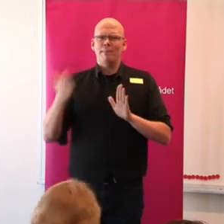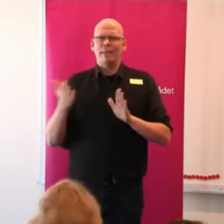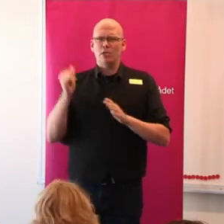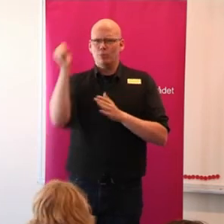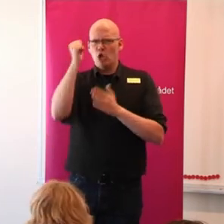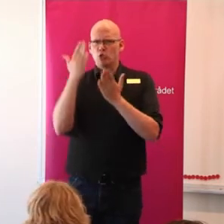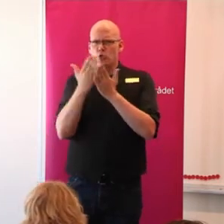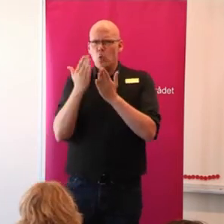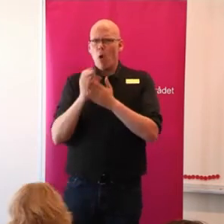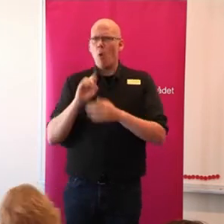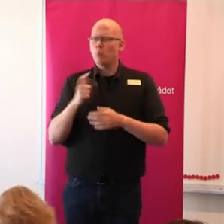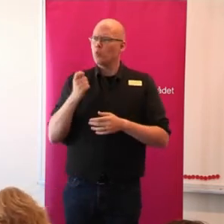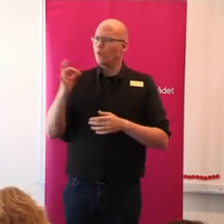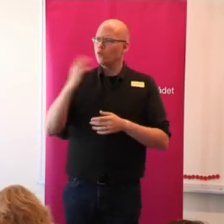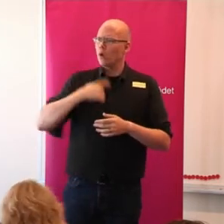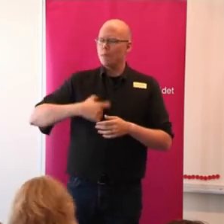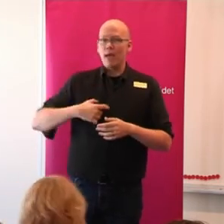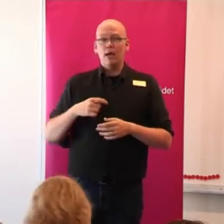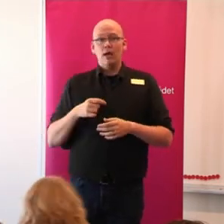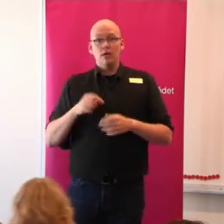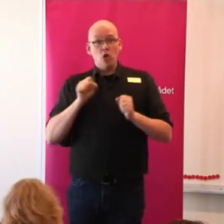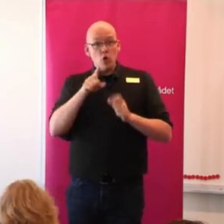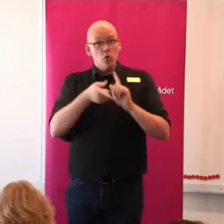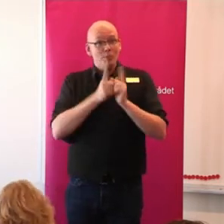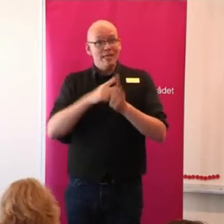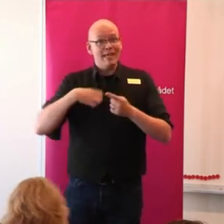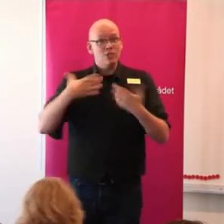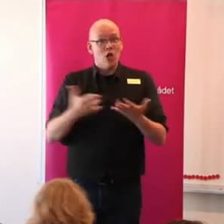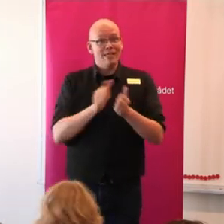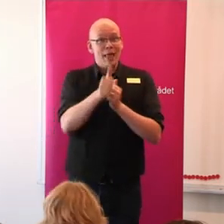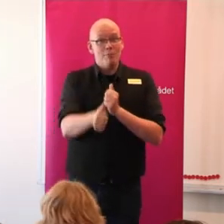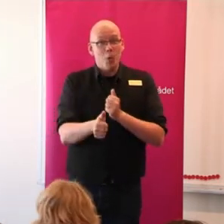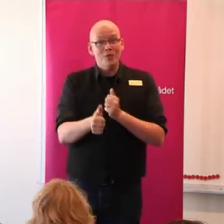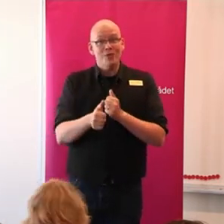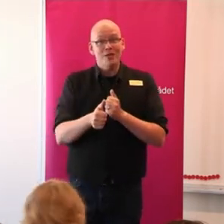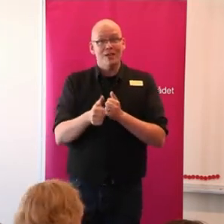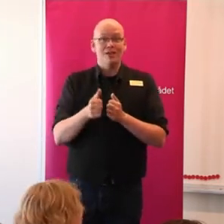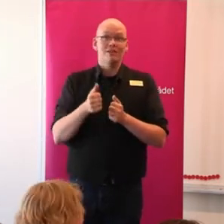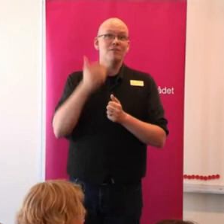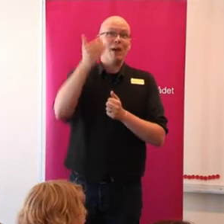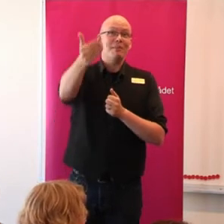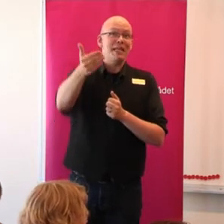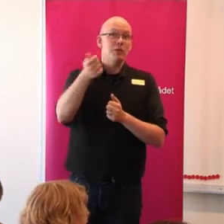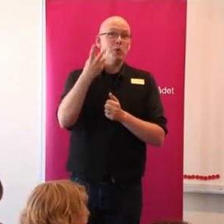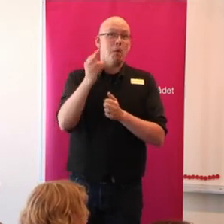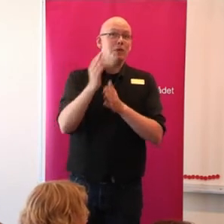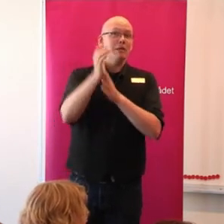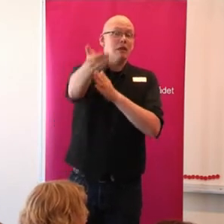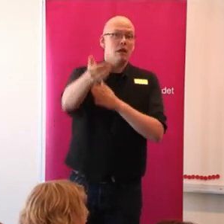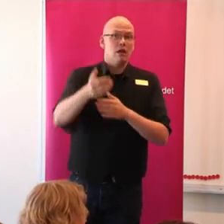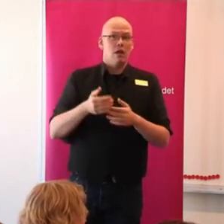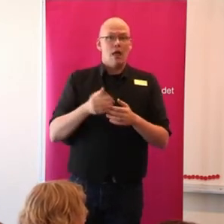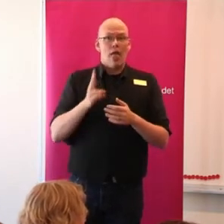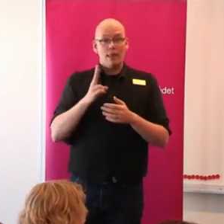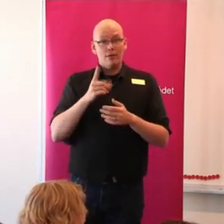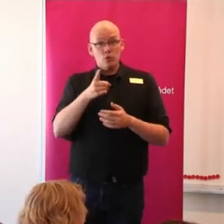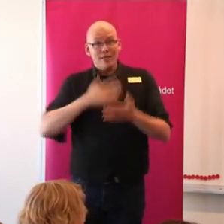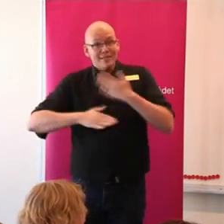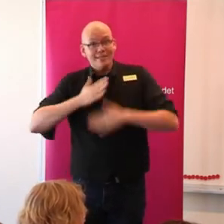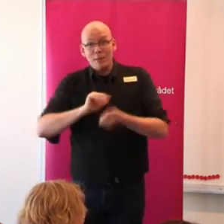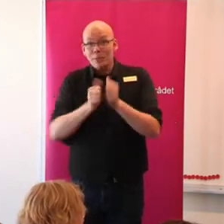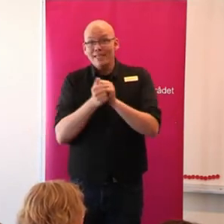gymnasieskolan eller hade sagt till mig att jag skulle vara riksdagsledamot ett antal år senare eller överhuvudtaget intressera